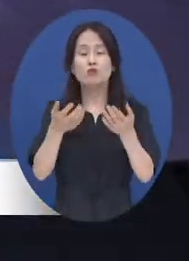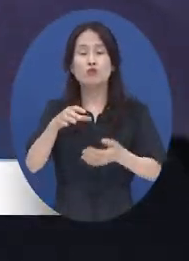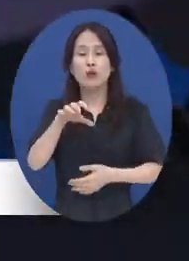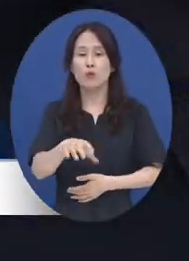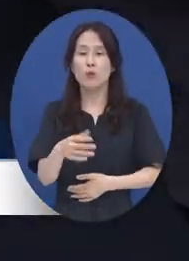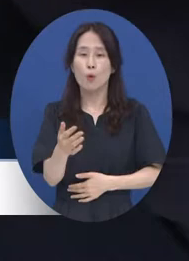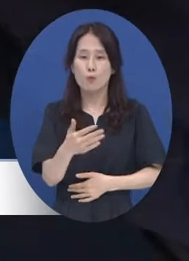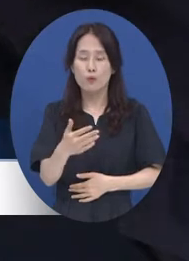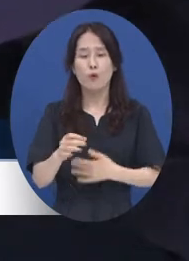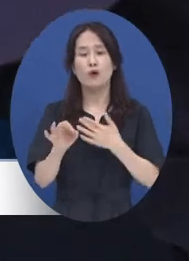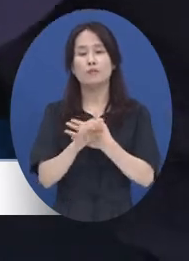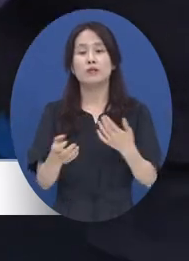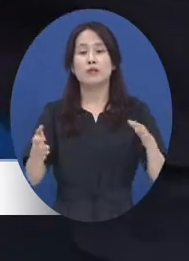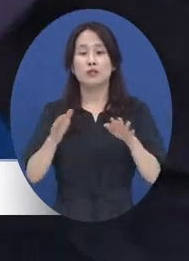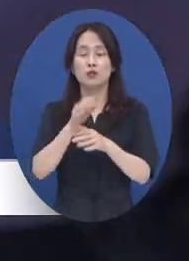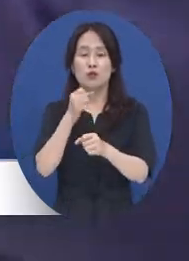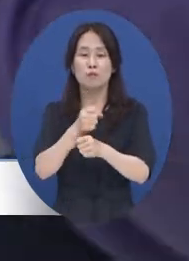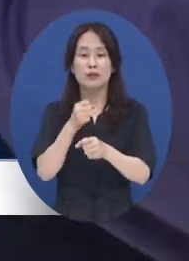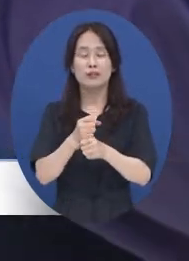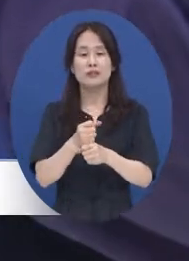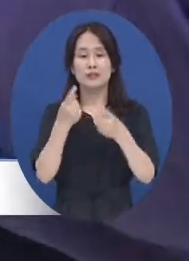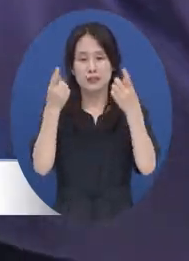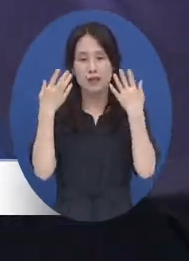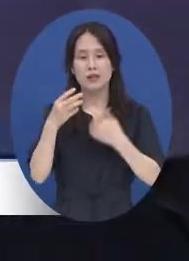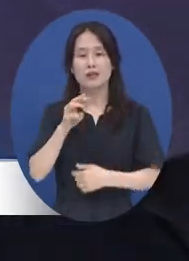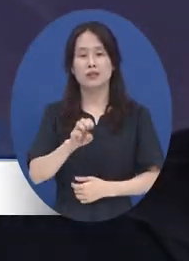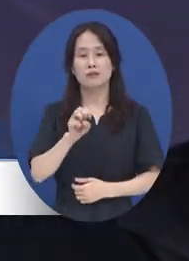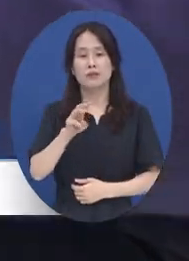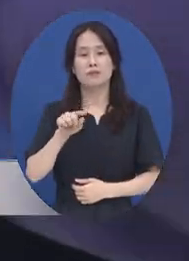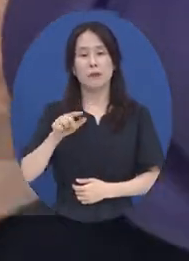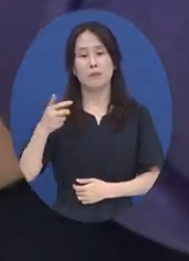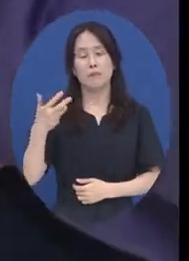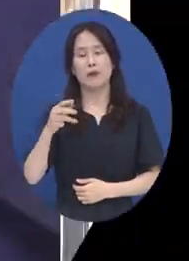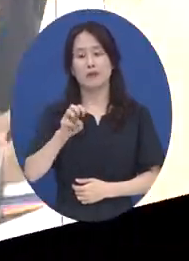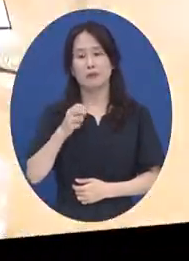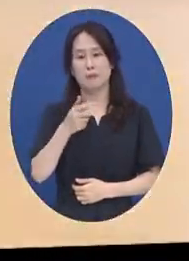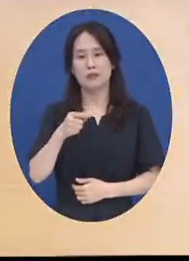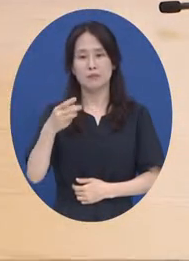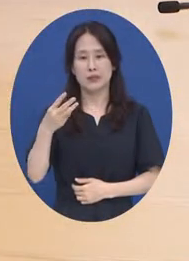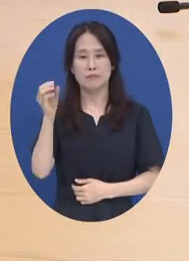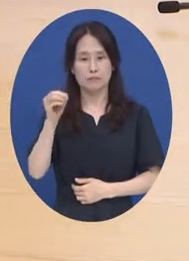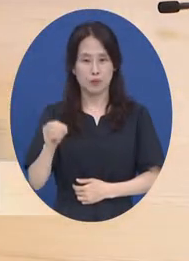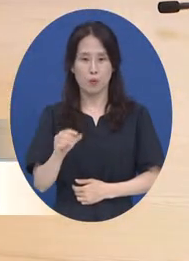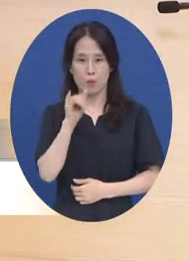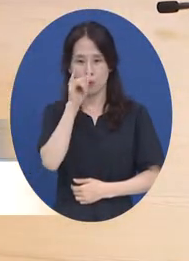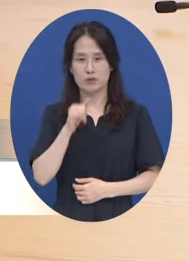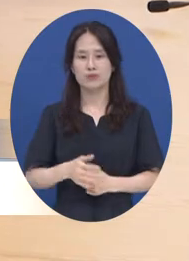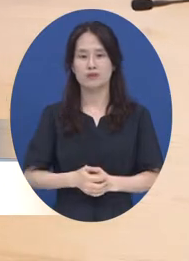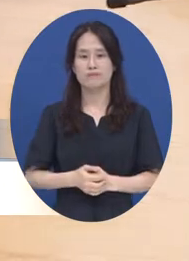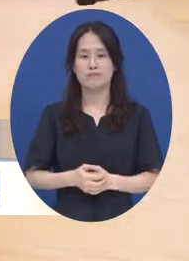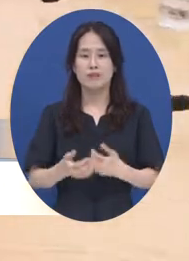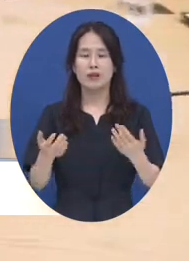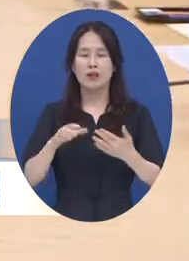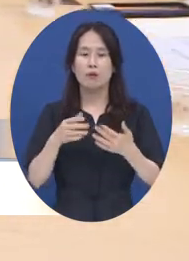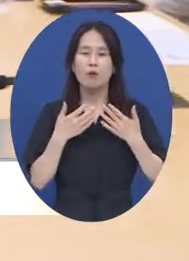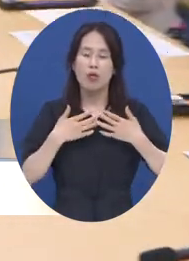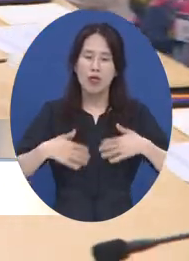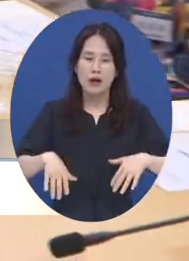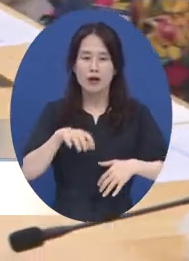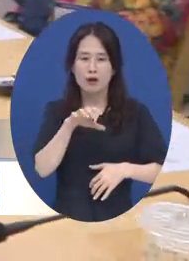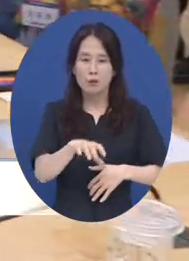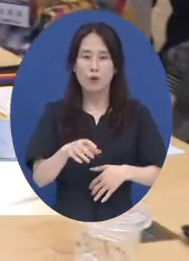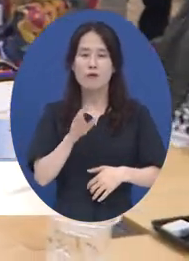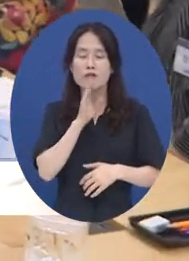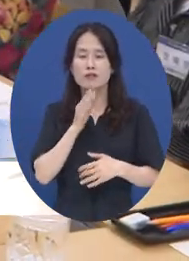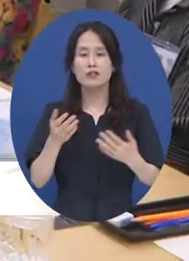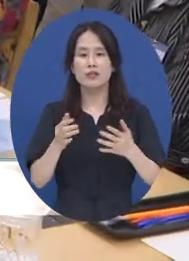없거나 간이 시설로 만든 대학이 38.3%에 달하는 것으로 조사됐습니다. 경기도가 노동권 사각지대에 있는 현장 노동자의